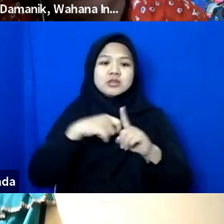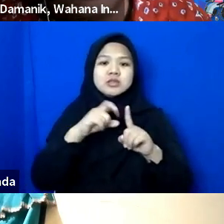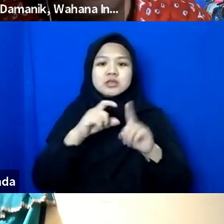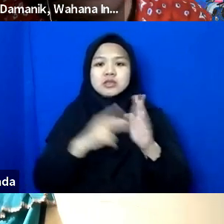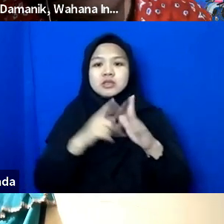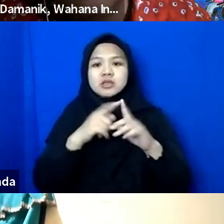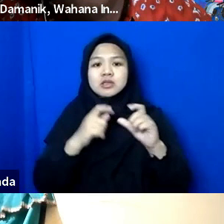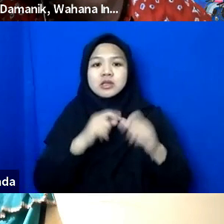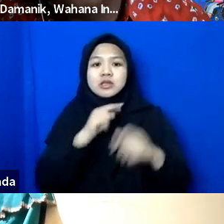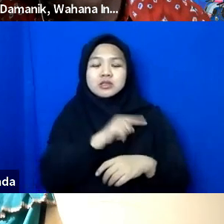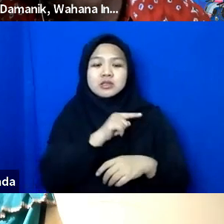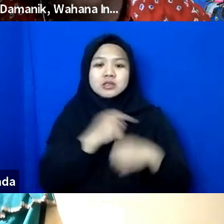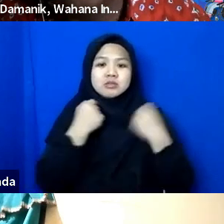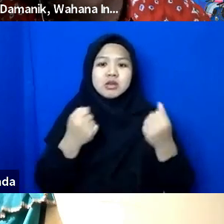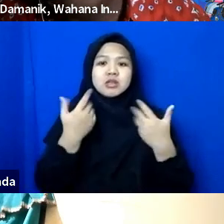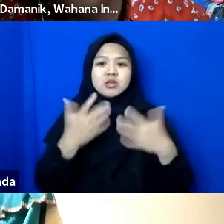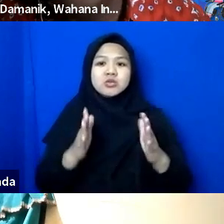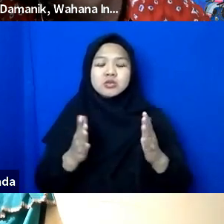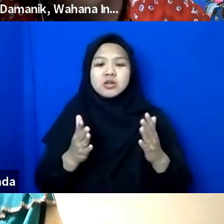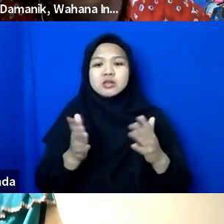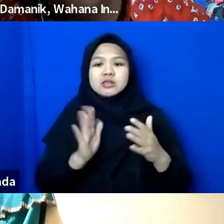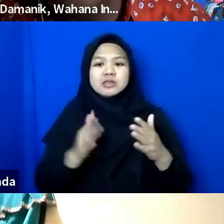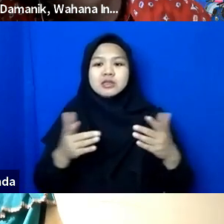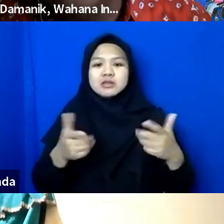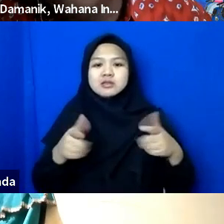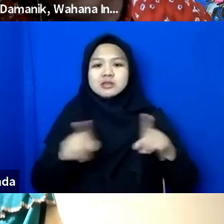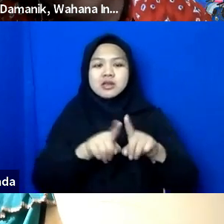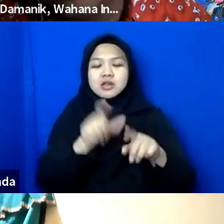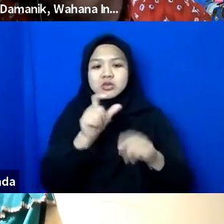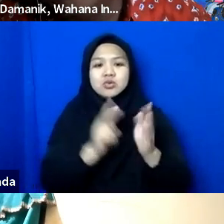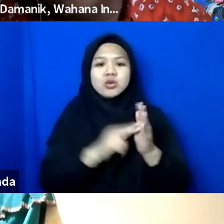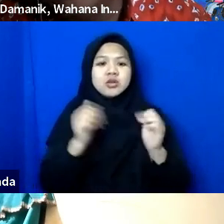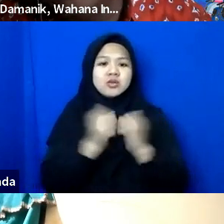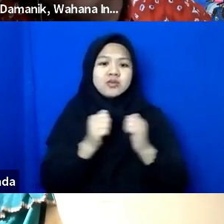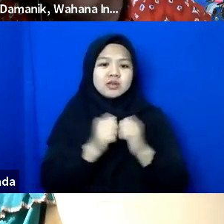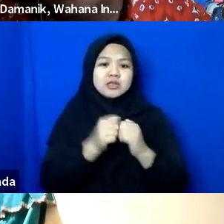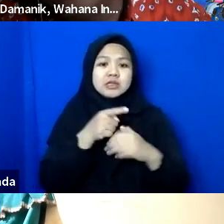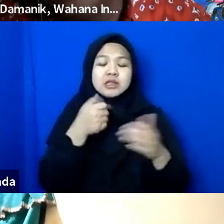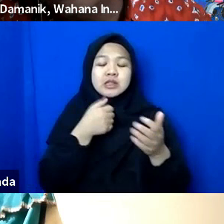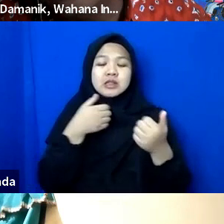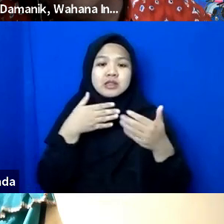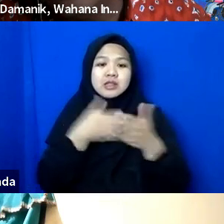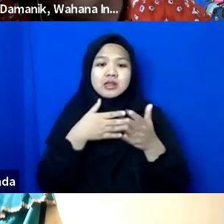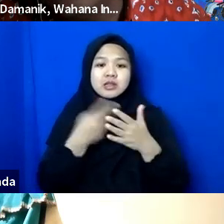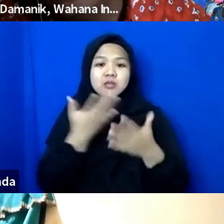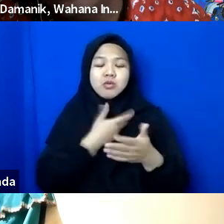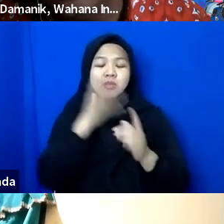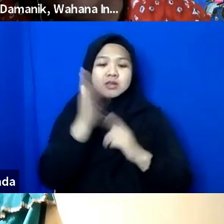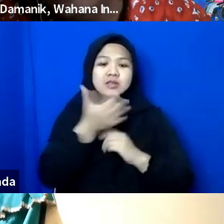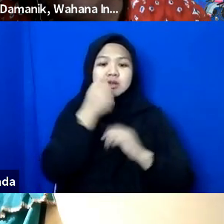spiritnya sudah tidak lagi sejalan dengan UN convention Dan ini juga yang menjadi tantangan ketika kita ingin menghasilkan